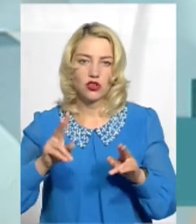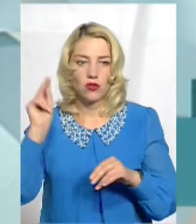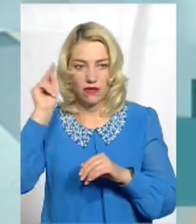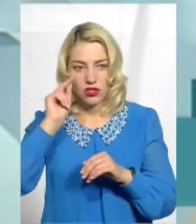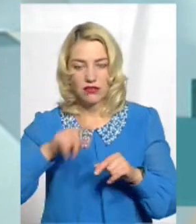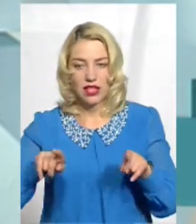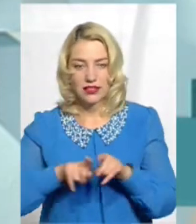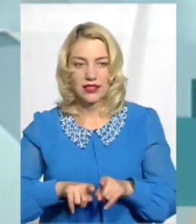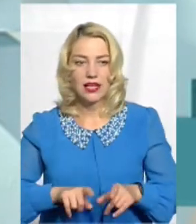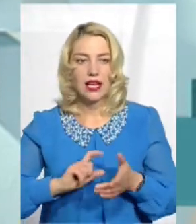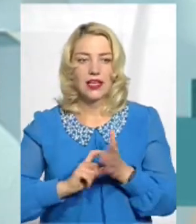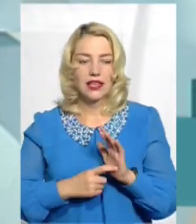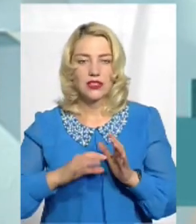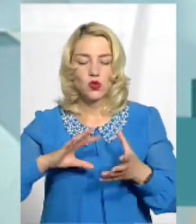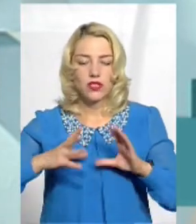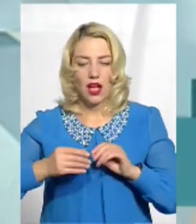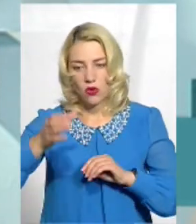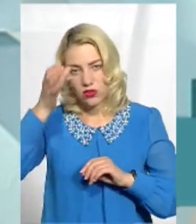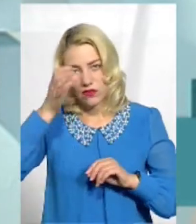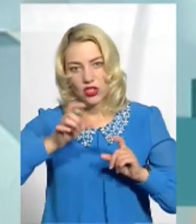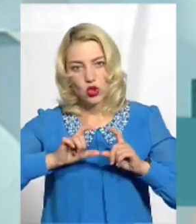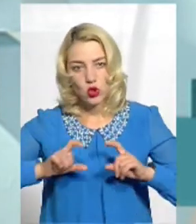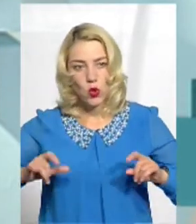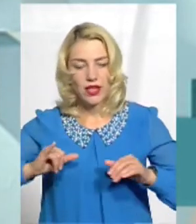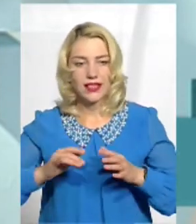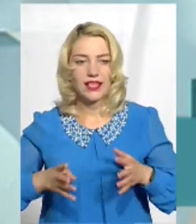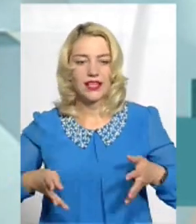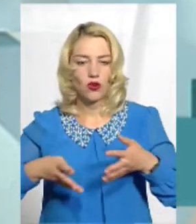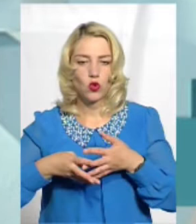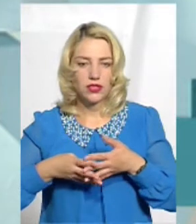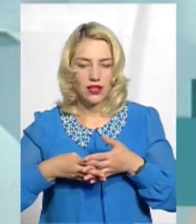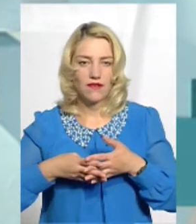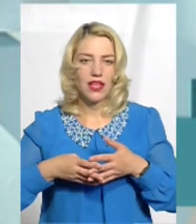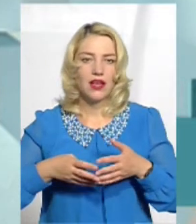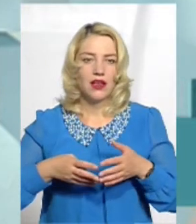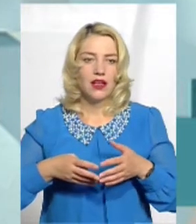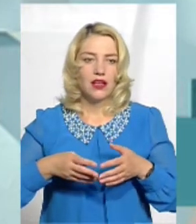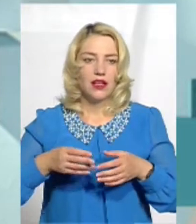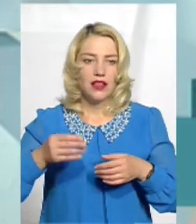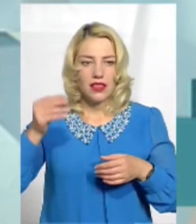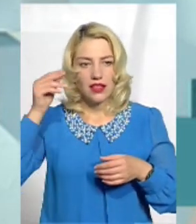таких класах у загальноосвітніх школах. І інклюзивне навчання з